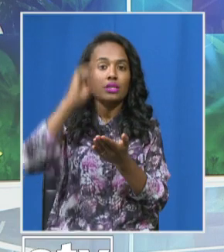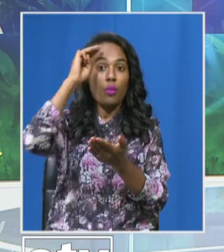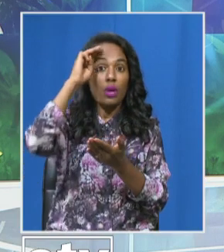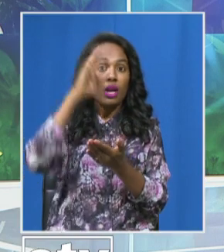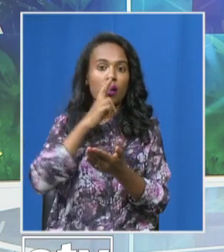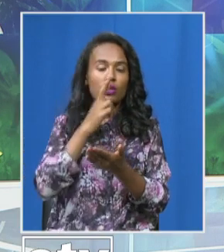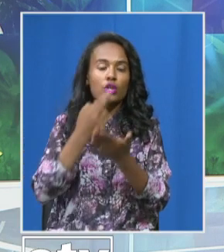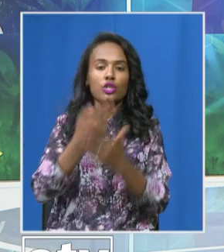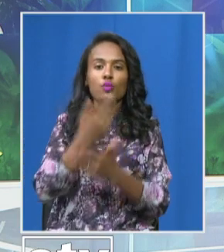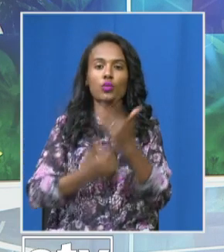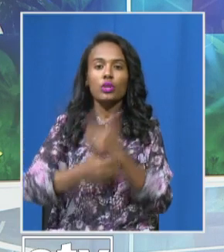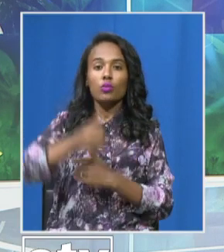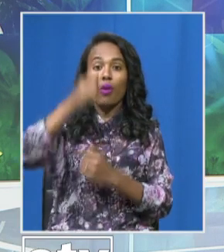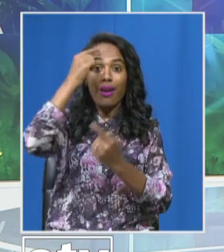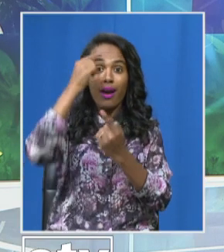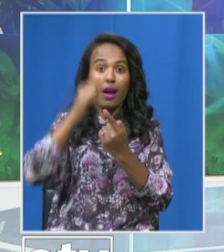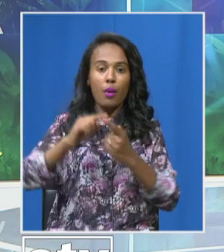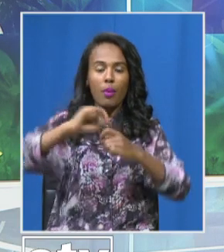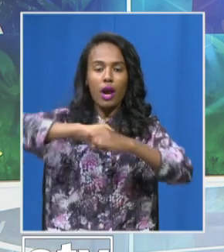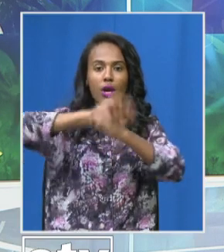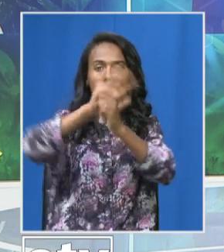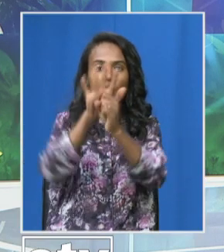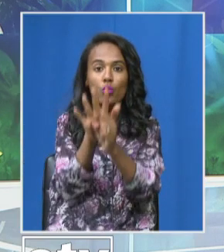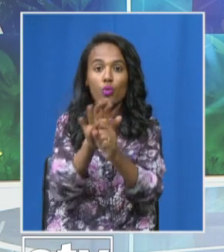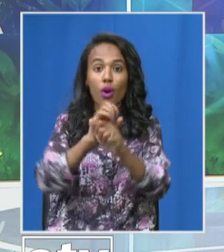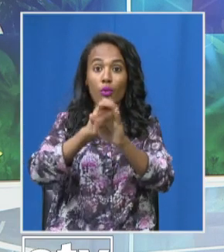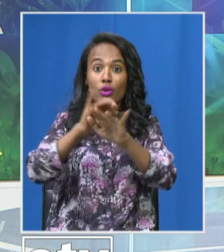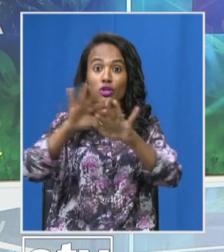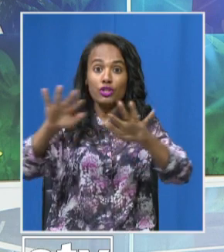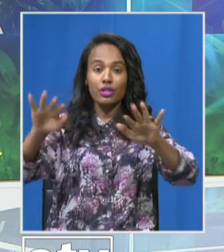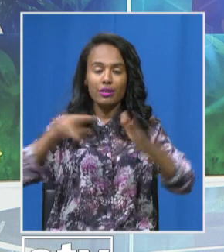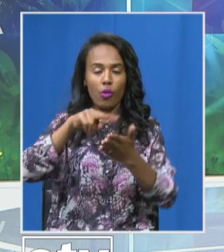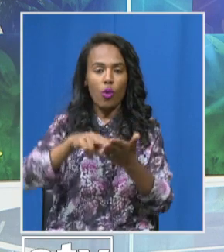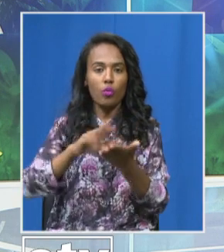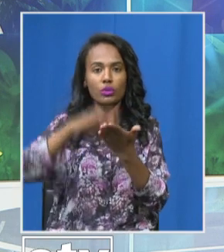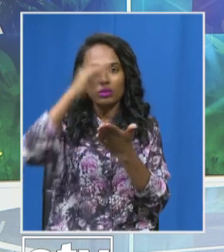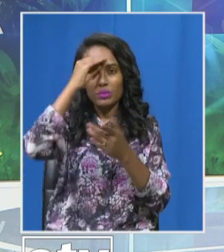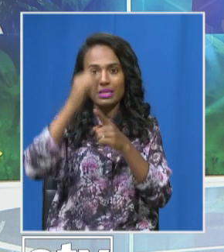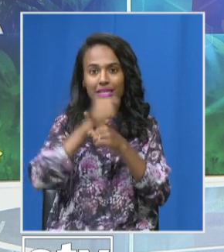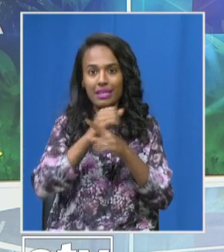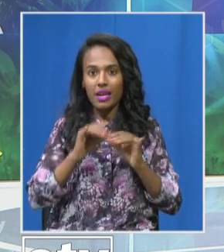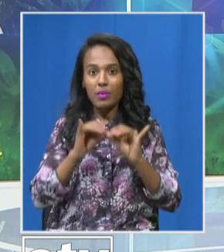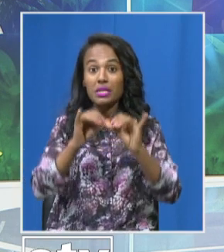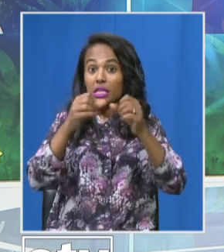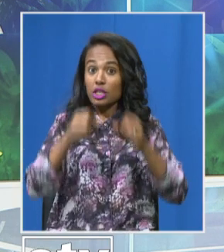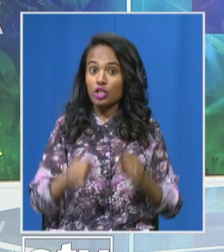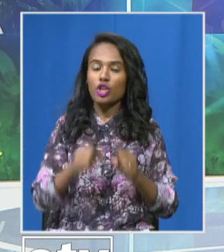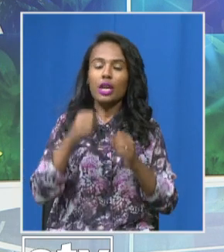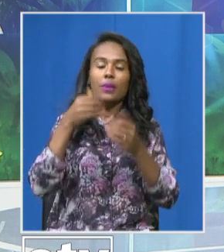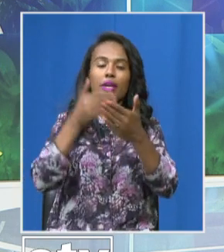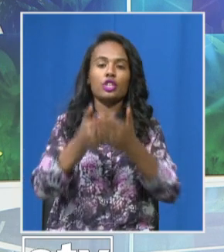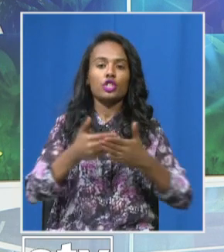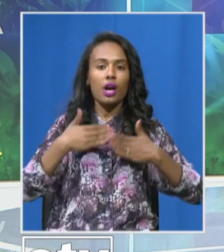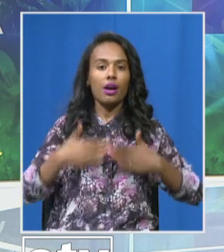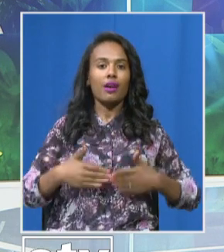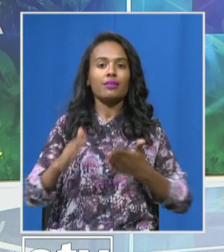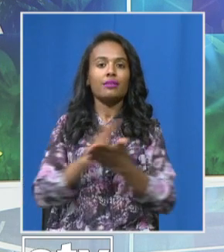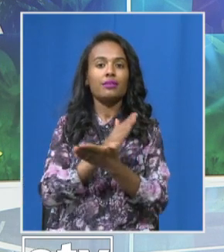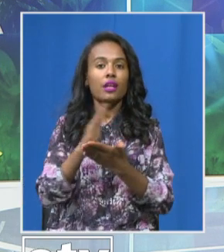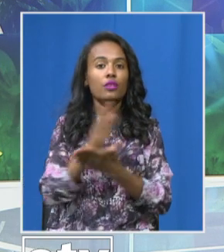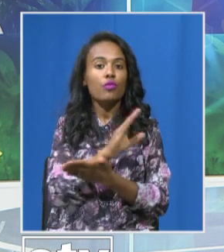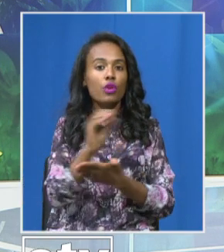ናቸው። የዚህ ውይይት ዋነኛ ዓላማ ኮቪድ-19 ወረርሽኝን ተቋቁሞ ትምህርትና ስልጠና ለማስቀጠል እንዲቻል የባለድርሻ አካላትን